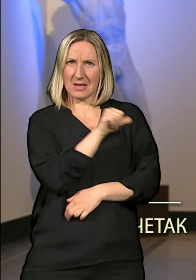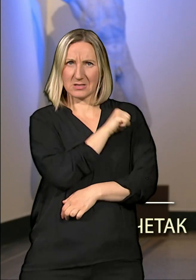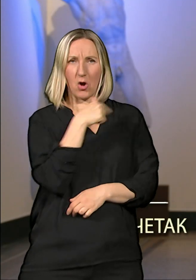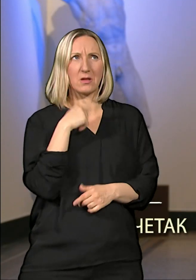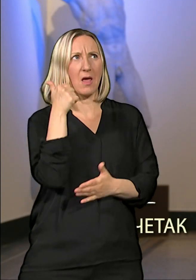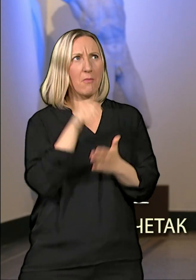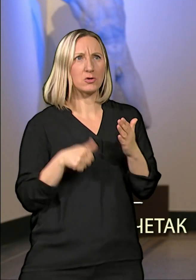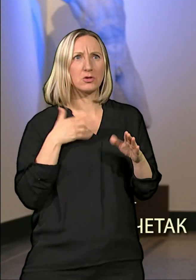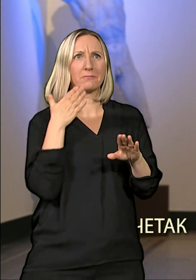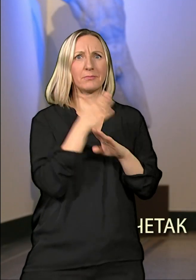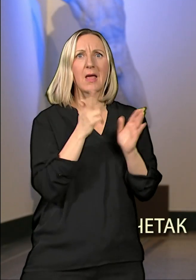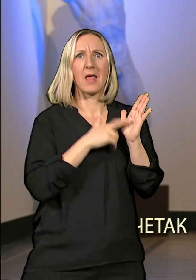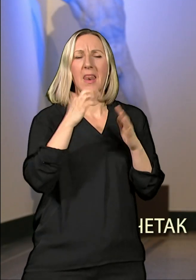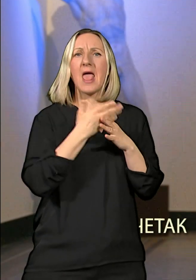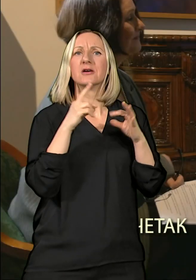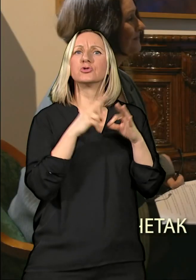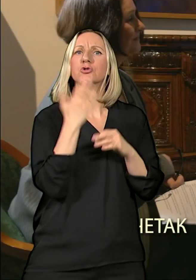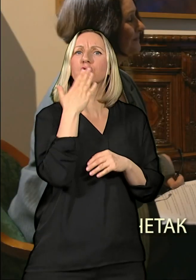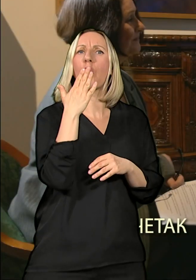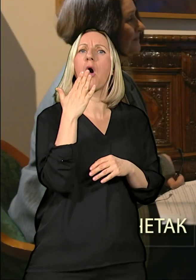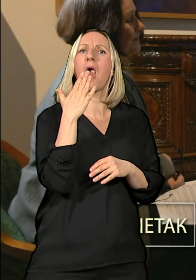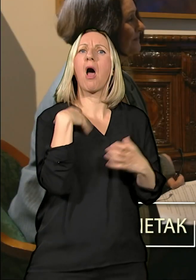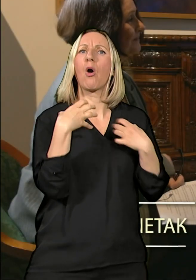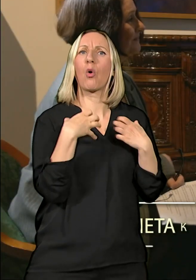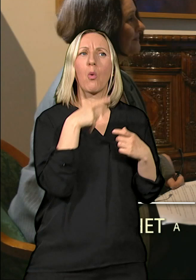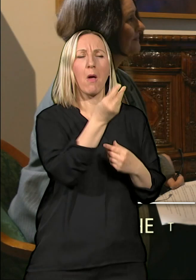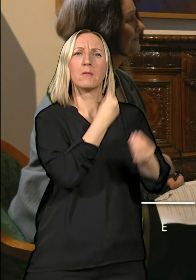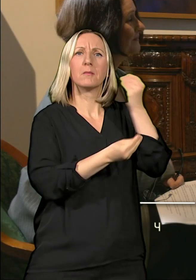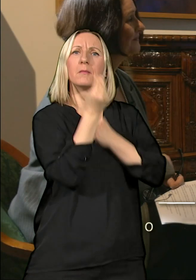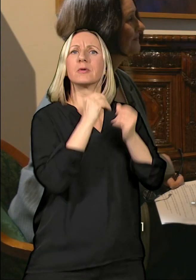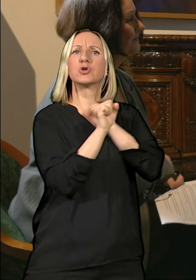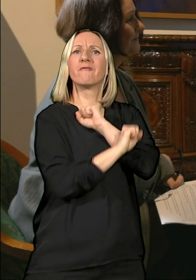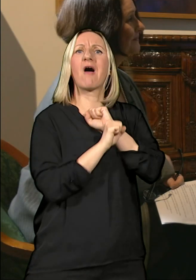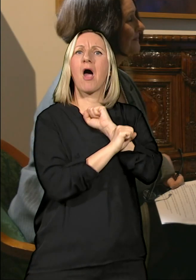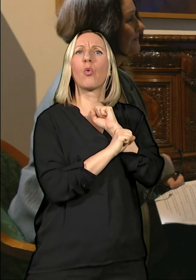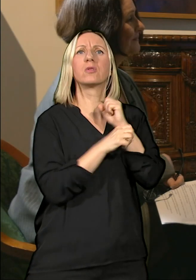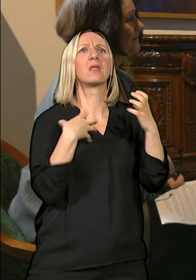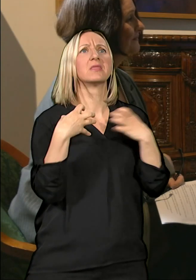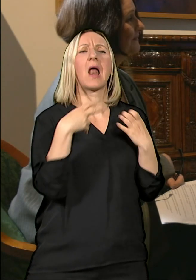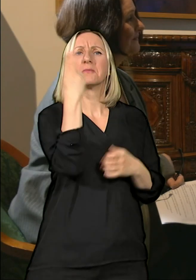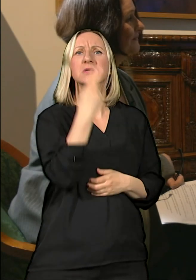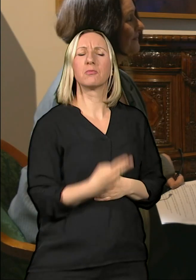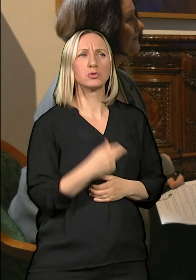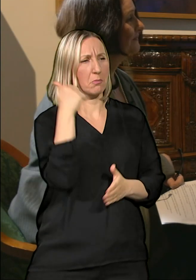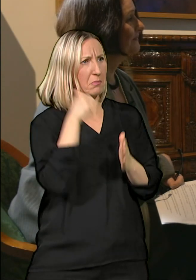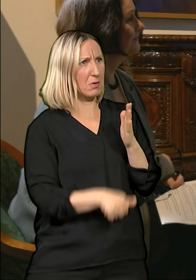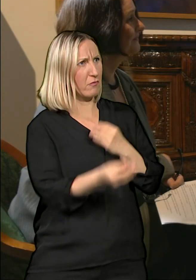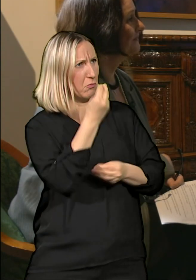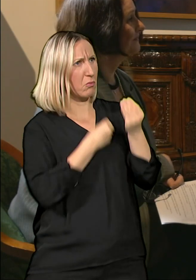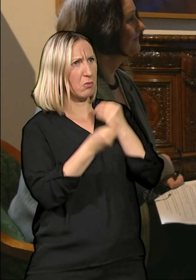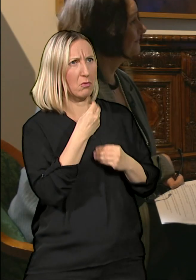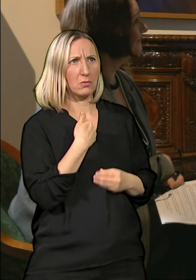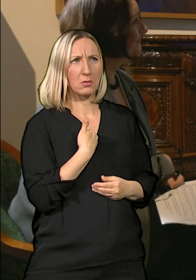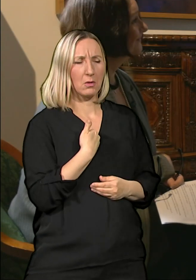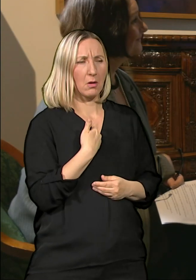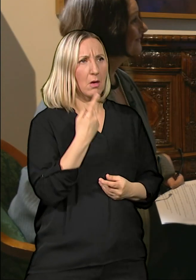on je krenuo da priča o Fakultetu dramskih umetnosti i odjednom mi je otvorio, nisam nikada razmišljao o tome šta ću ja da radim